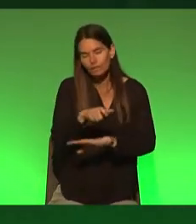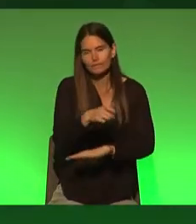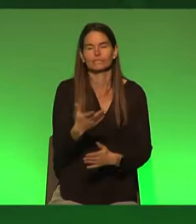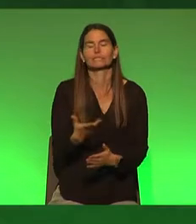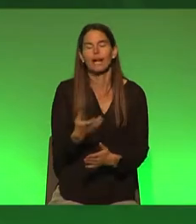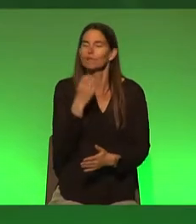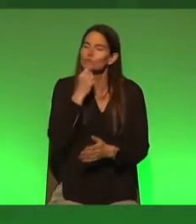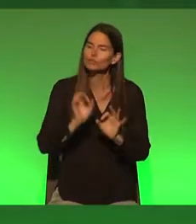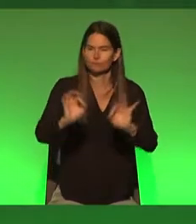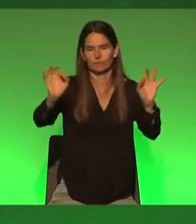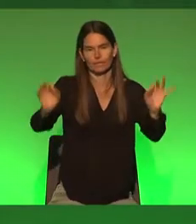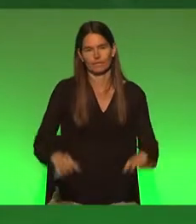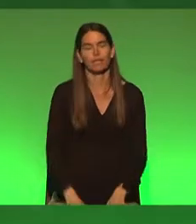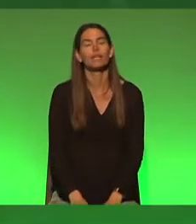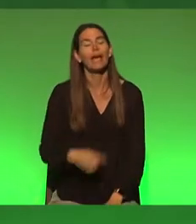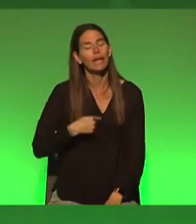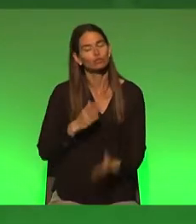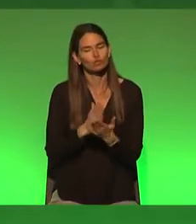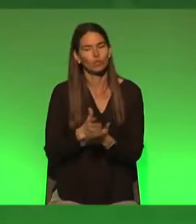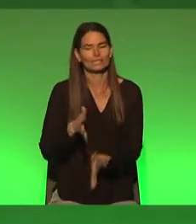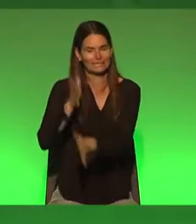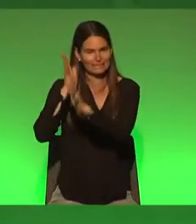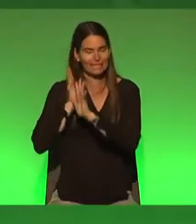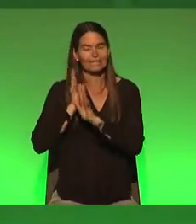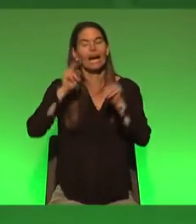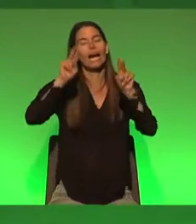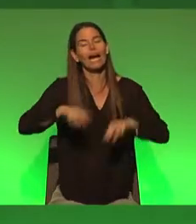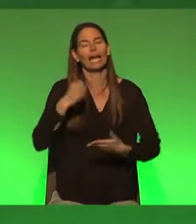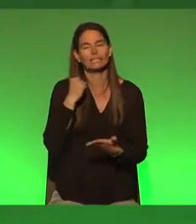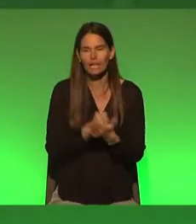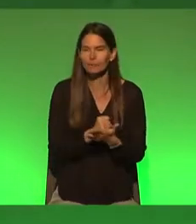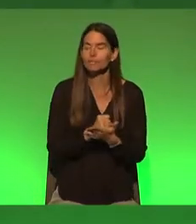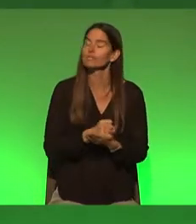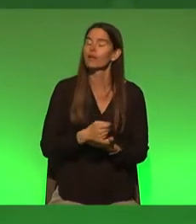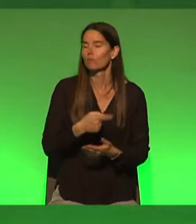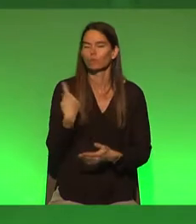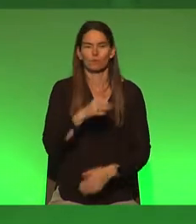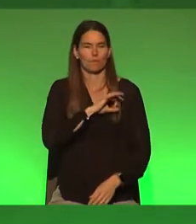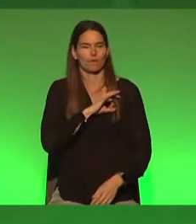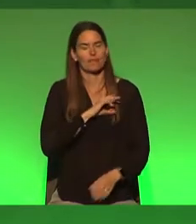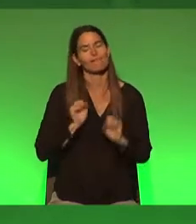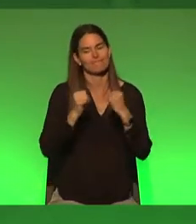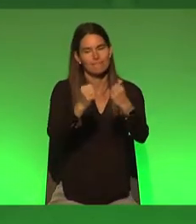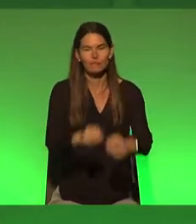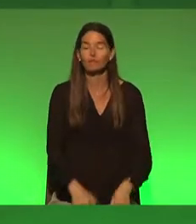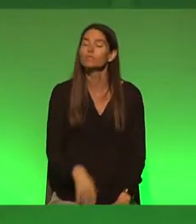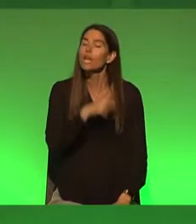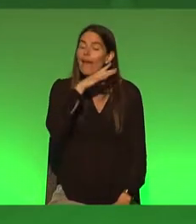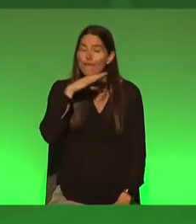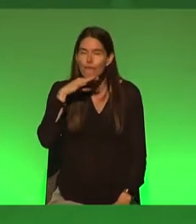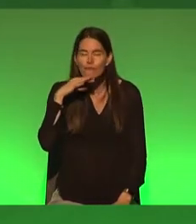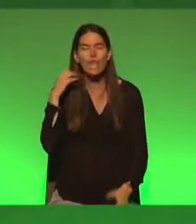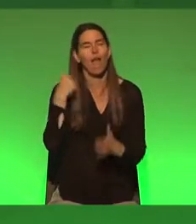will. Und dafür bin ich seit 10 Jahren ehrenamtlich in unserer Partei aktiv. Ich habe zahlreiche